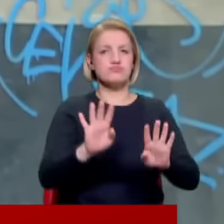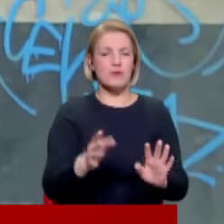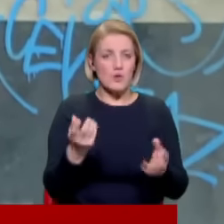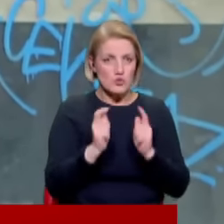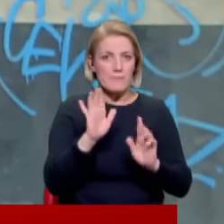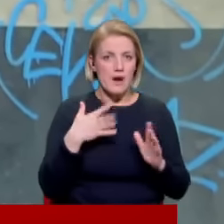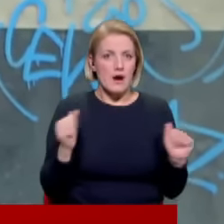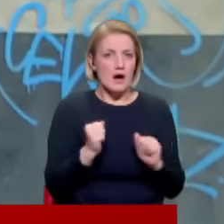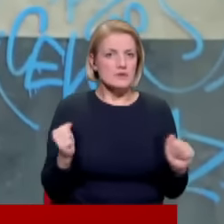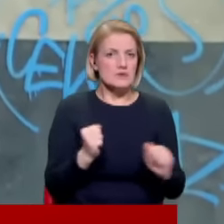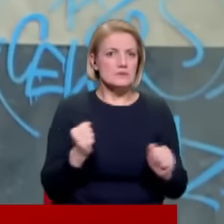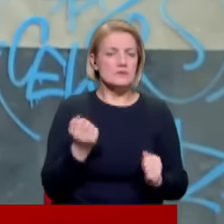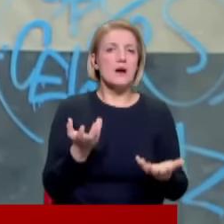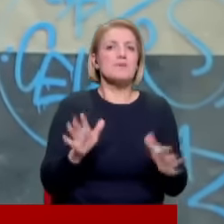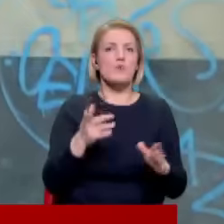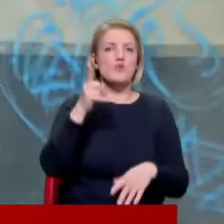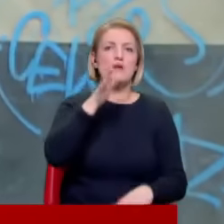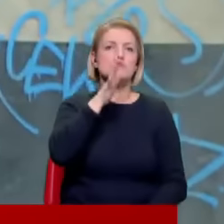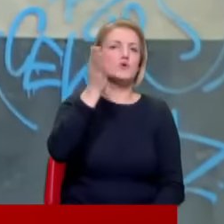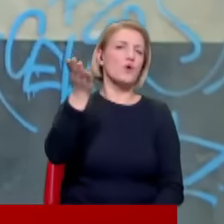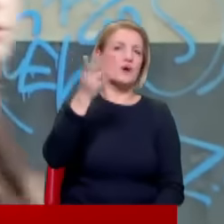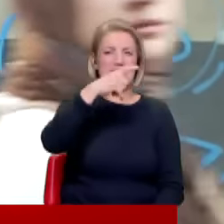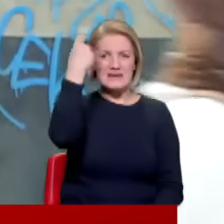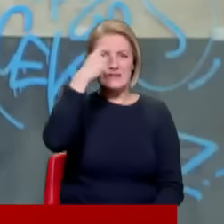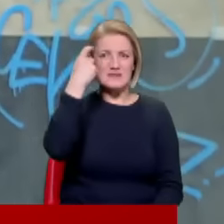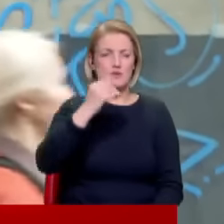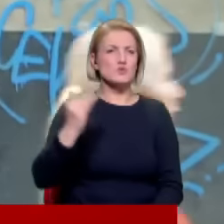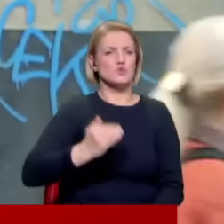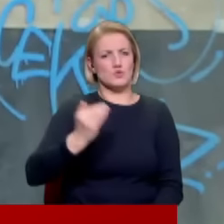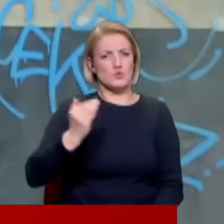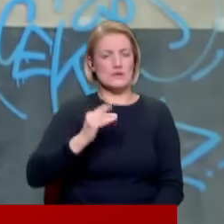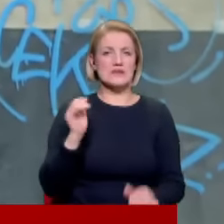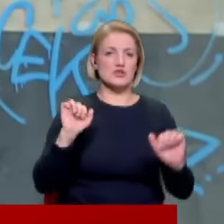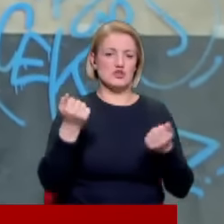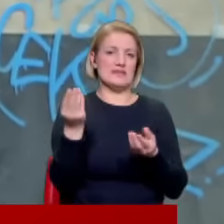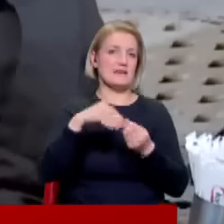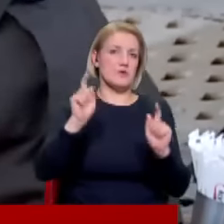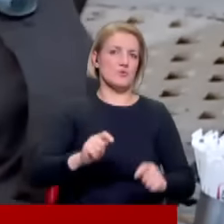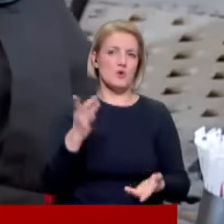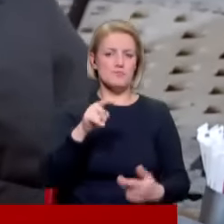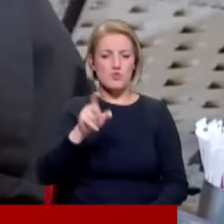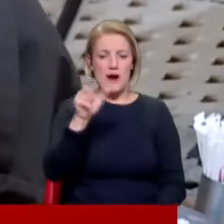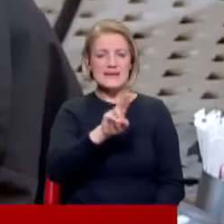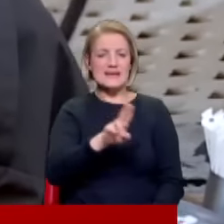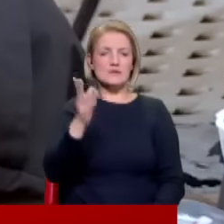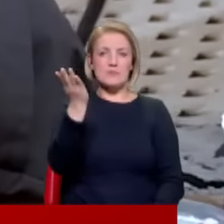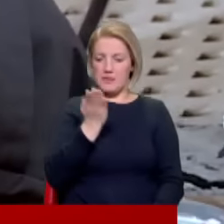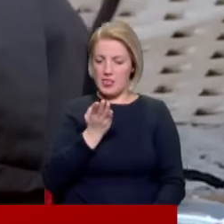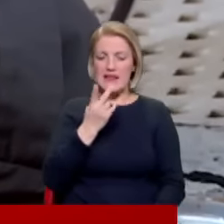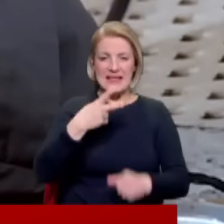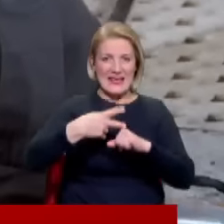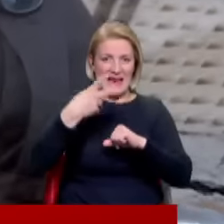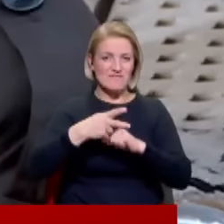duralım? Yoksa yakmayalım mı? Onlar da biliyor. Yazın ucuzlatıyorlar, kışın zam yapıyorlar. Bu ay 700 geldi, 2